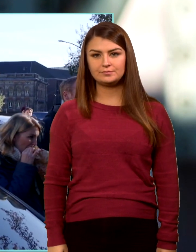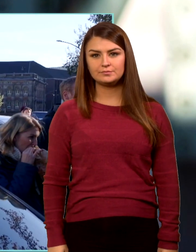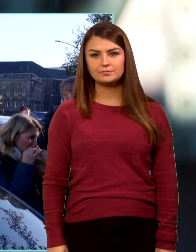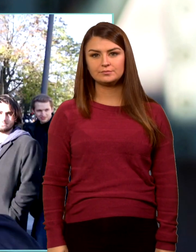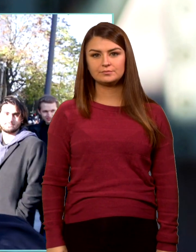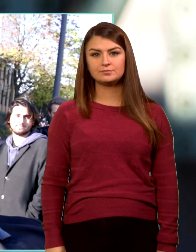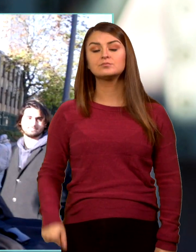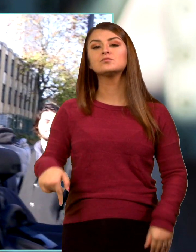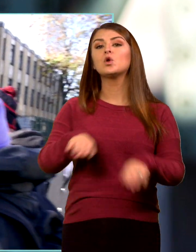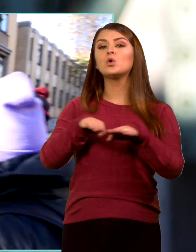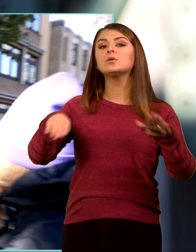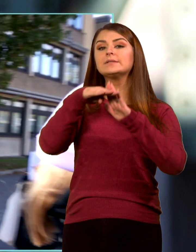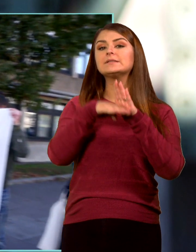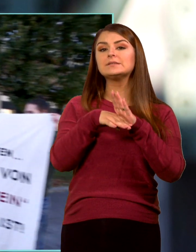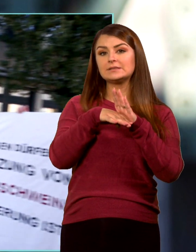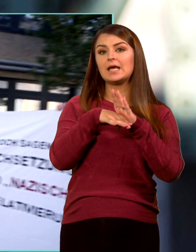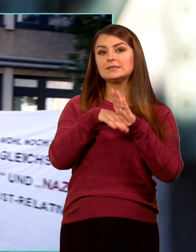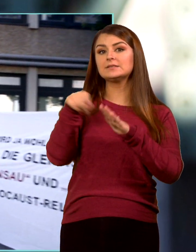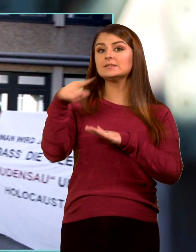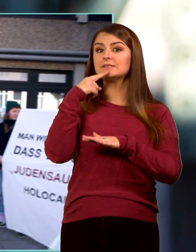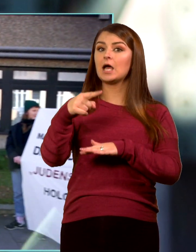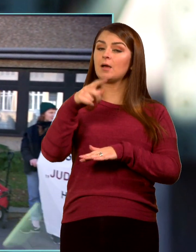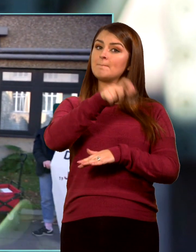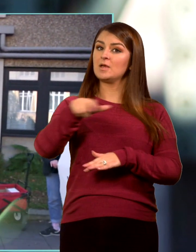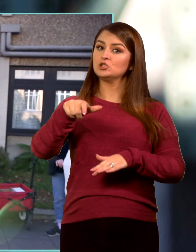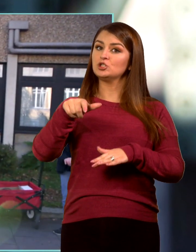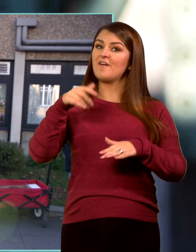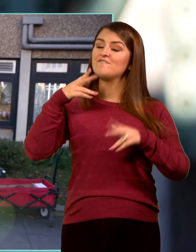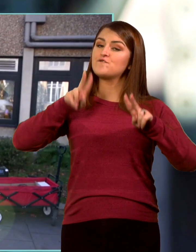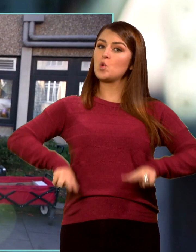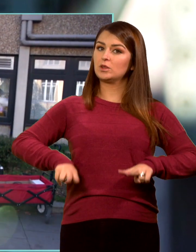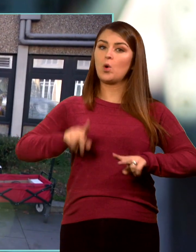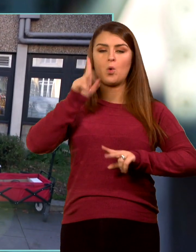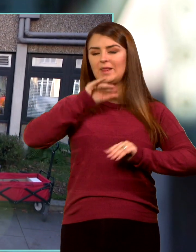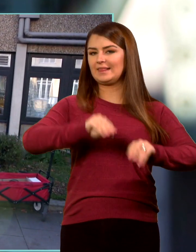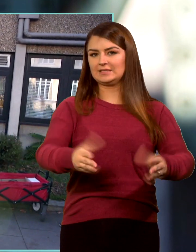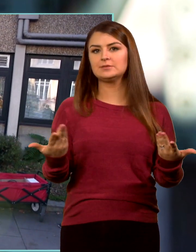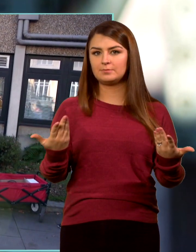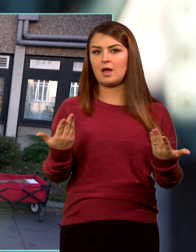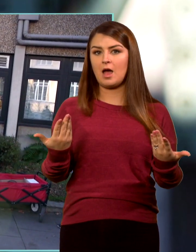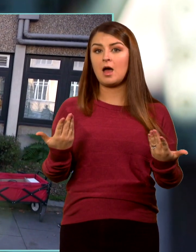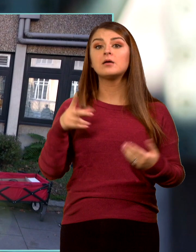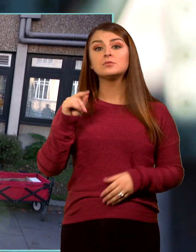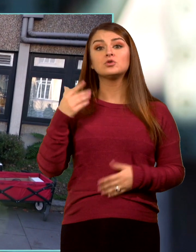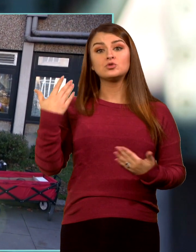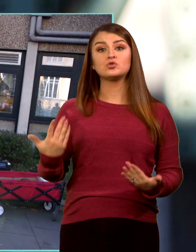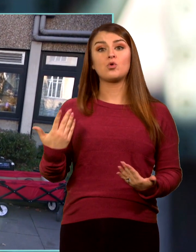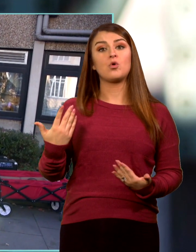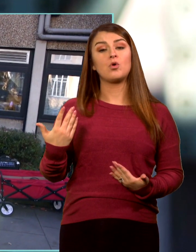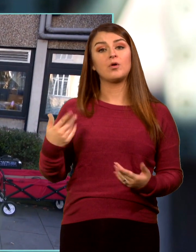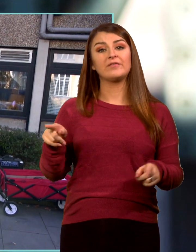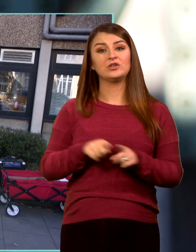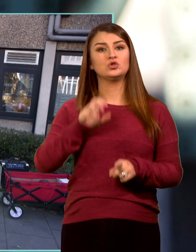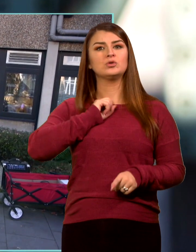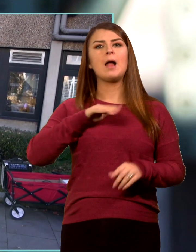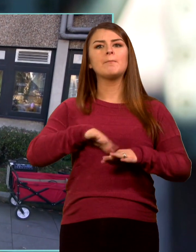Im Grundgesetz steht eben, die Würde des Menschen ist unantastbar. Grundgesetzwidrig handelt dementsprechend, wer Migrantinnen als sozialen Bodensatz